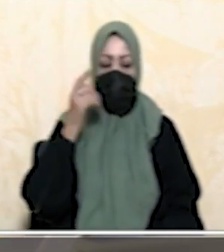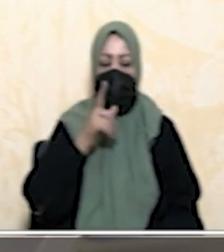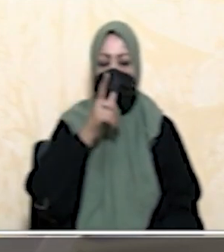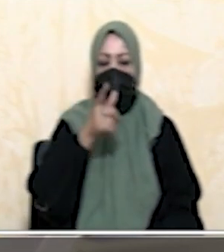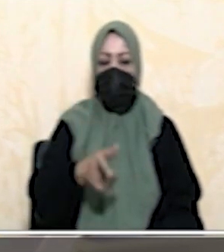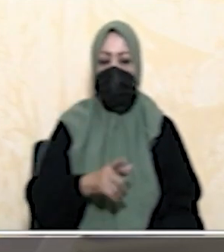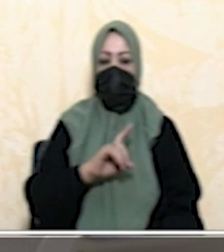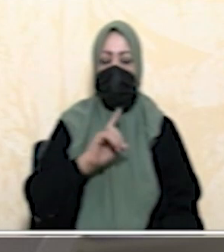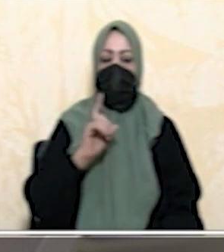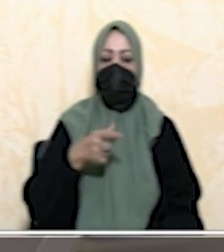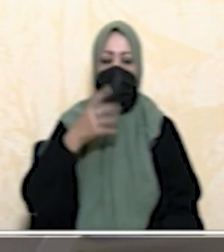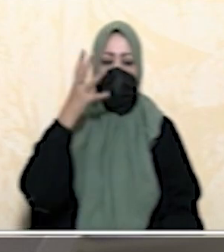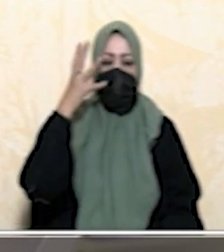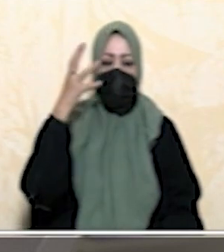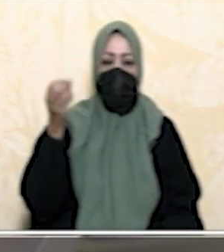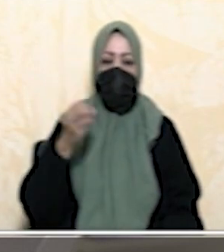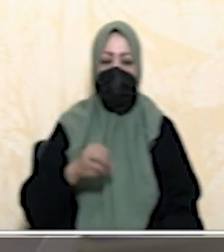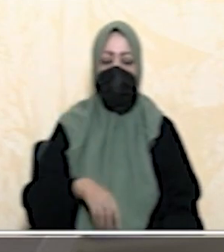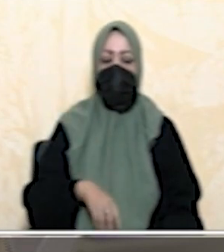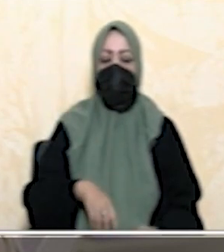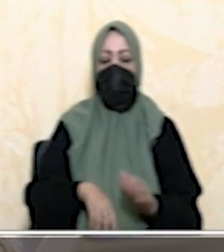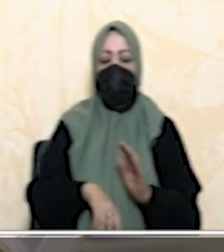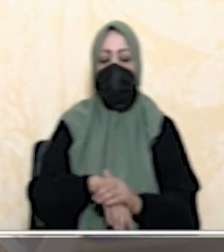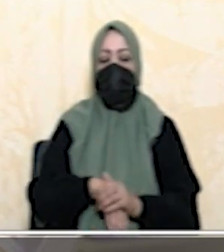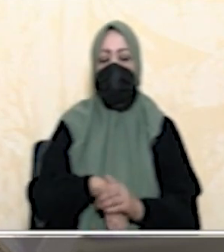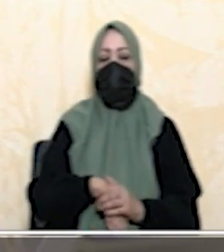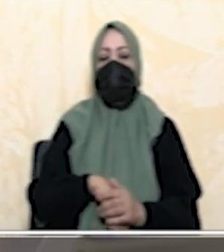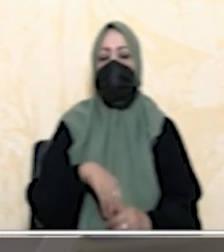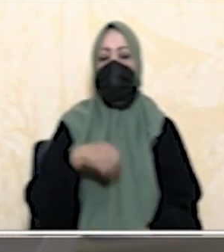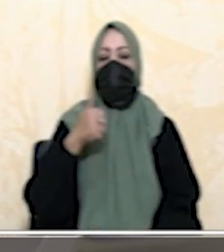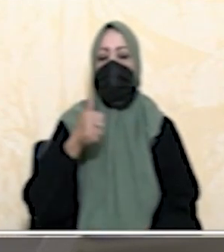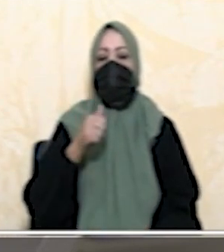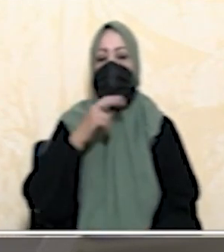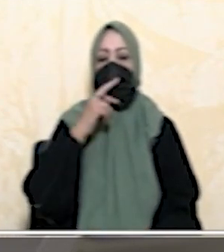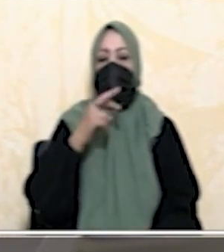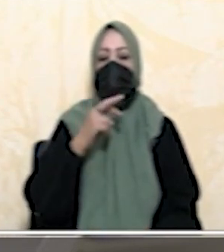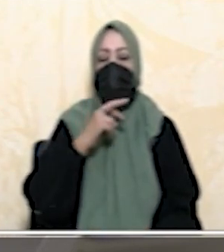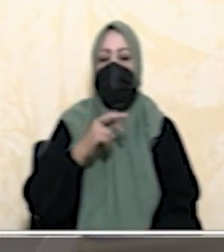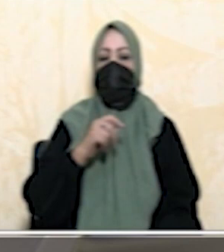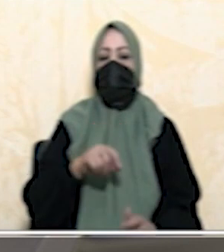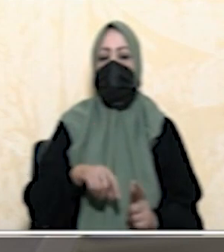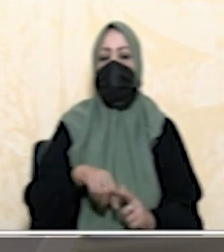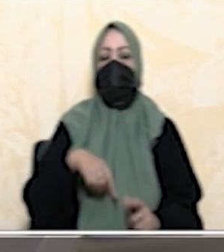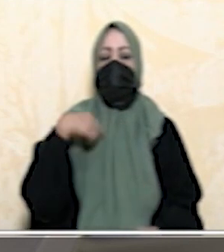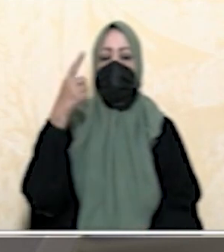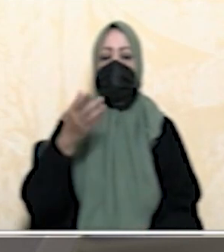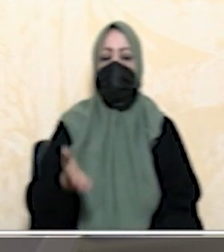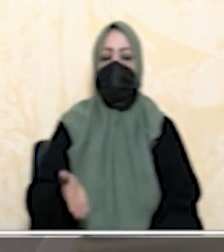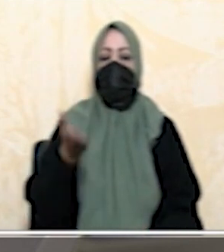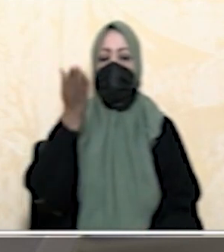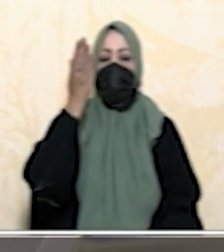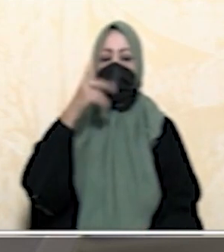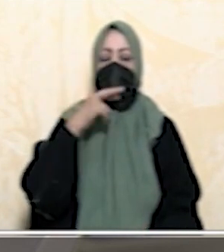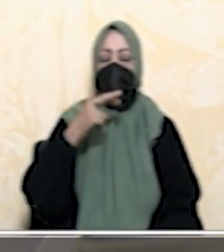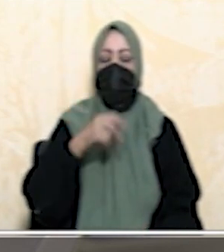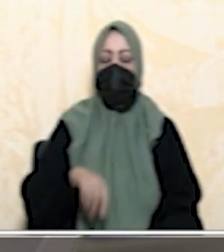بالأنامل فإنهن ناطقات مستنطقات يوم القيامة. ينطقن يوم القيامة، ها، كم مرة سبحت الله